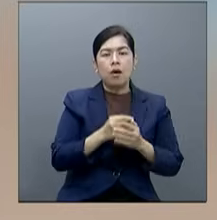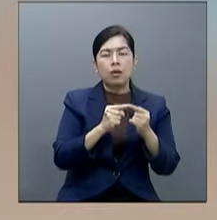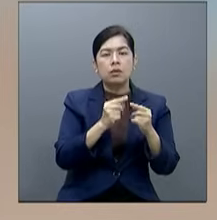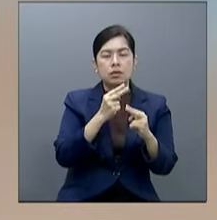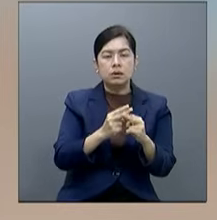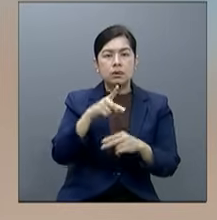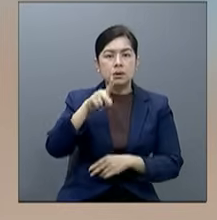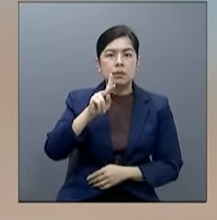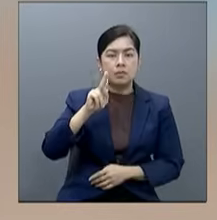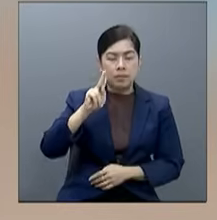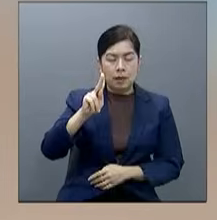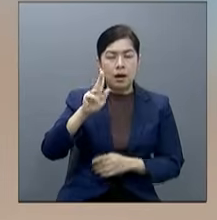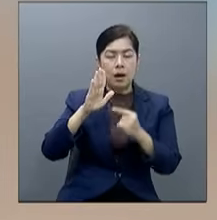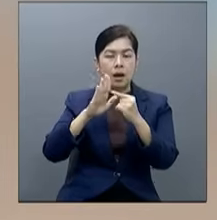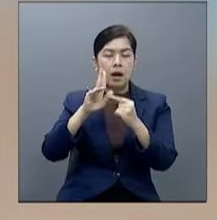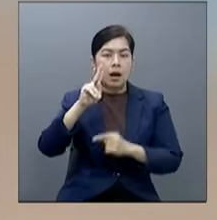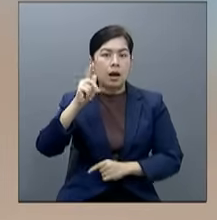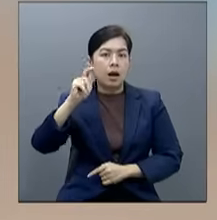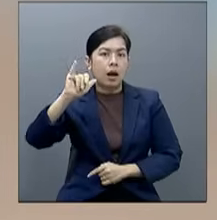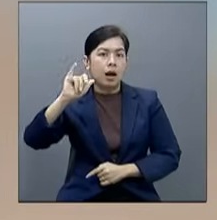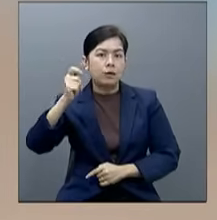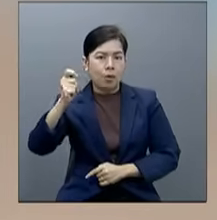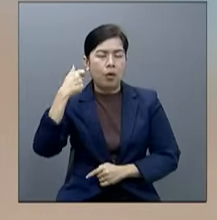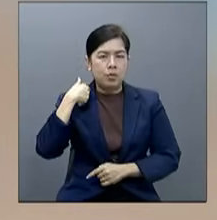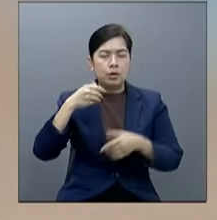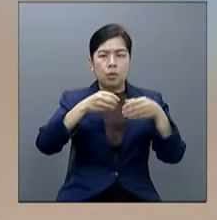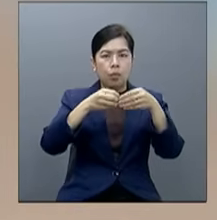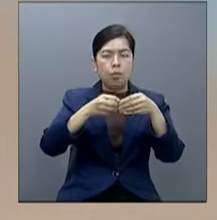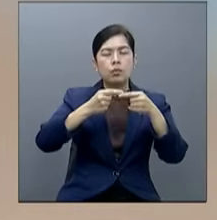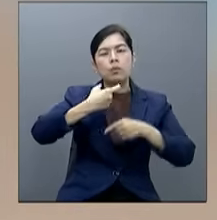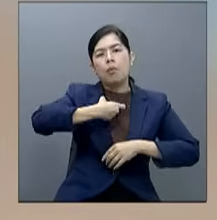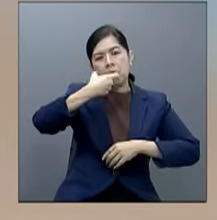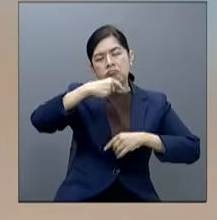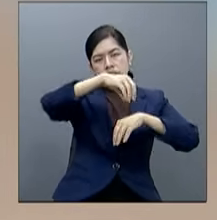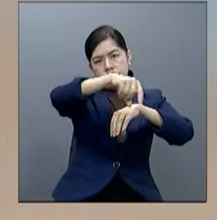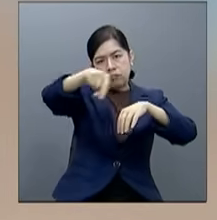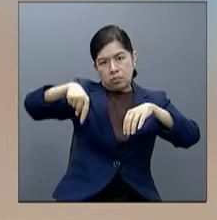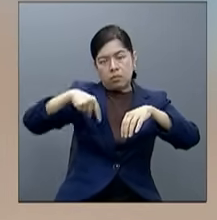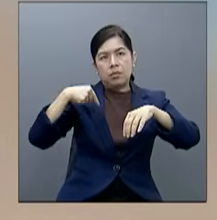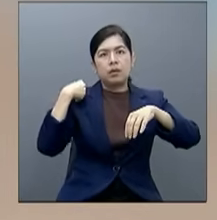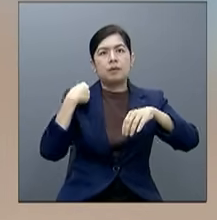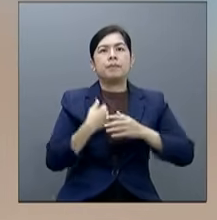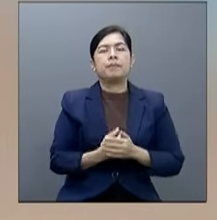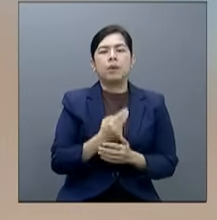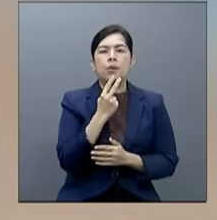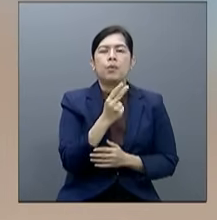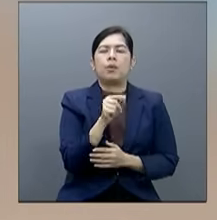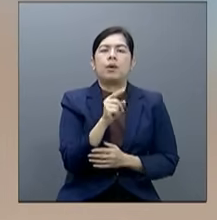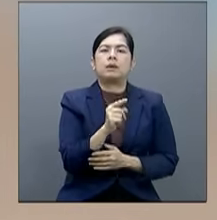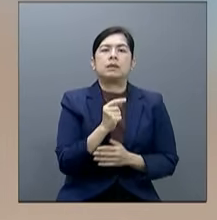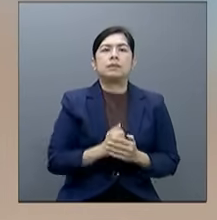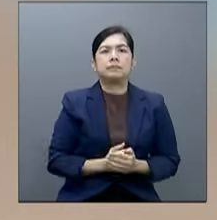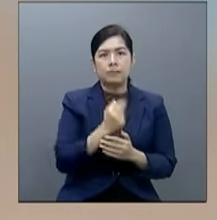ออาศัยอยู่นะคะแล้วก็เป็นพื้นที่ป่าต้นน้ำด้วยภาพความรุนแรงที่คุณผู้ชมเห็นนี่คือของจริงยิ่ง